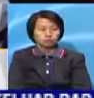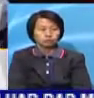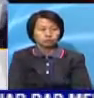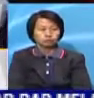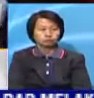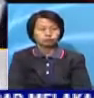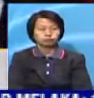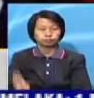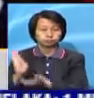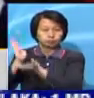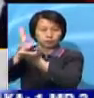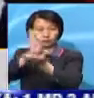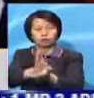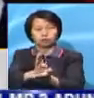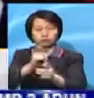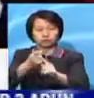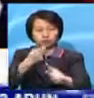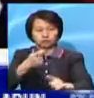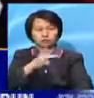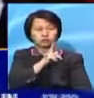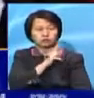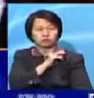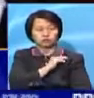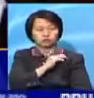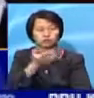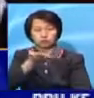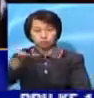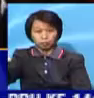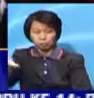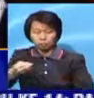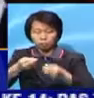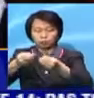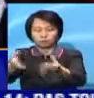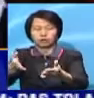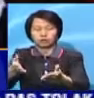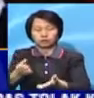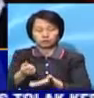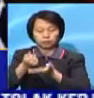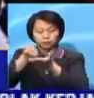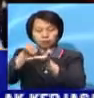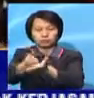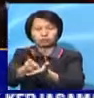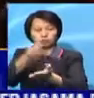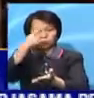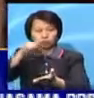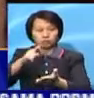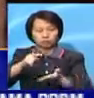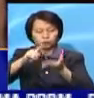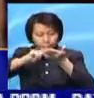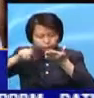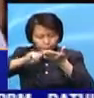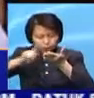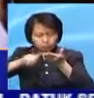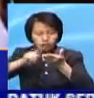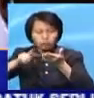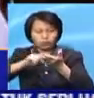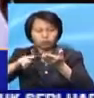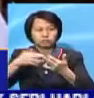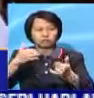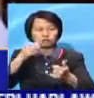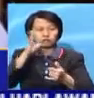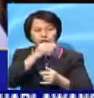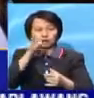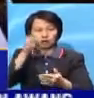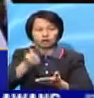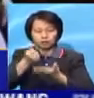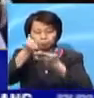Dengan bantuan daripada kementerian ini, mereka bukan saja diberikan subsidi untuk mereka diperiksa, tetapi mereka juga akan